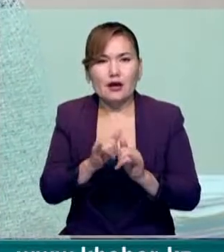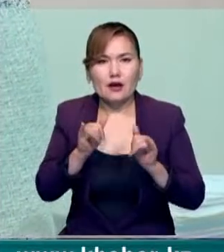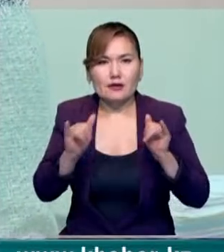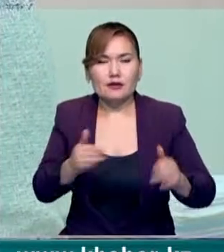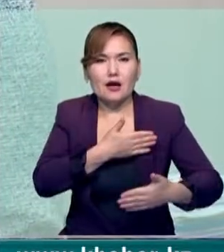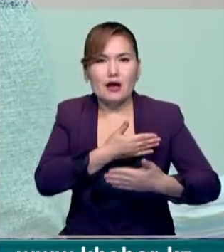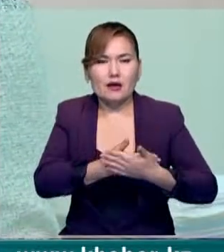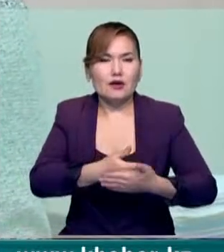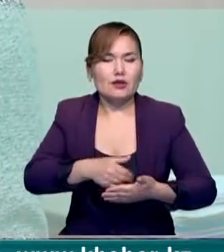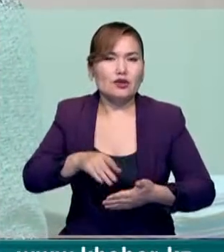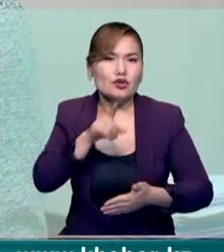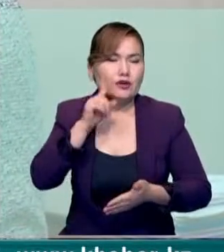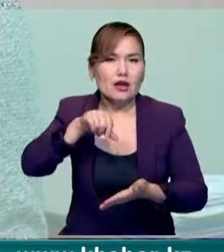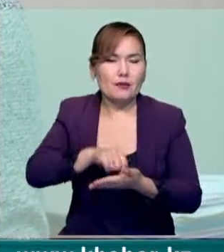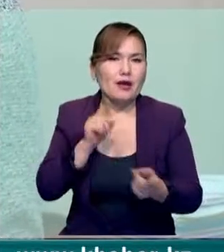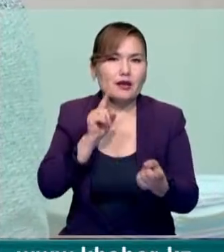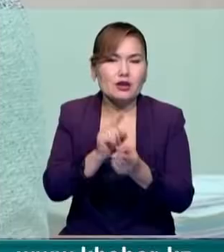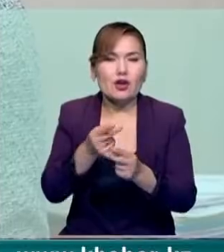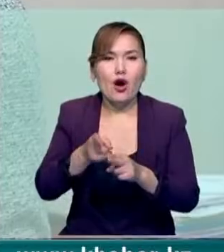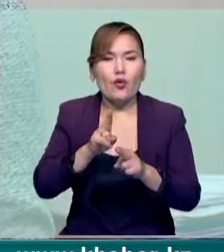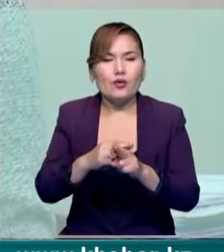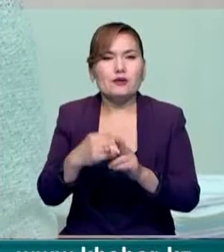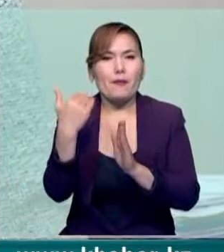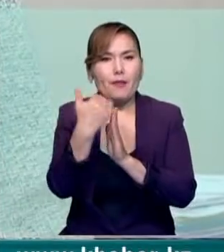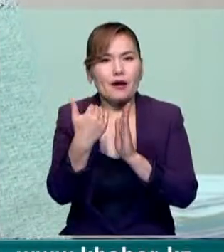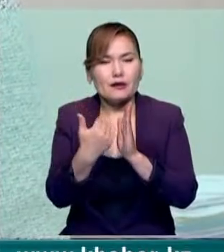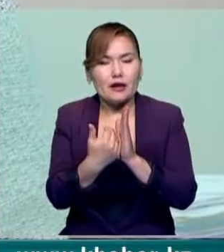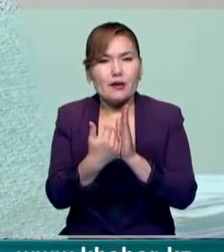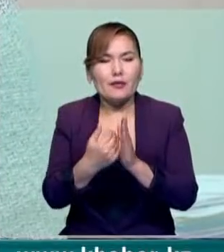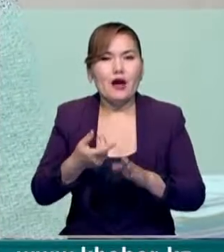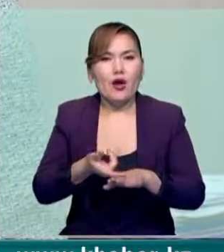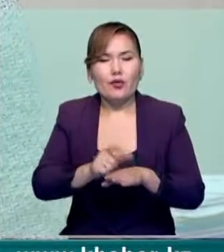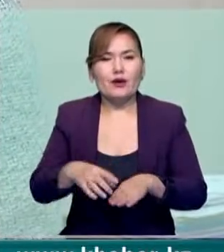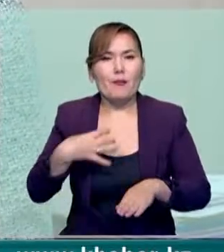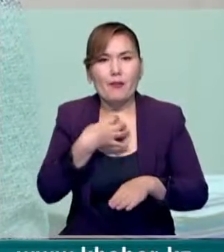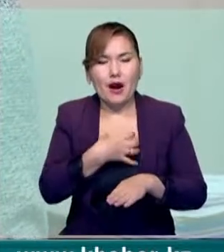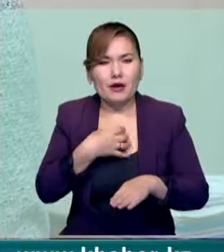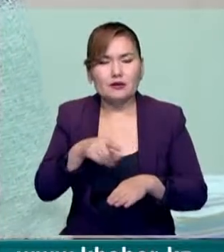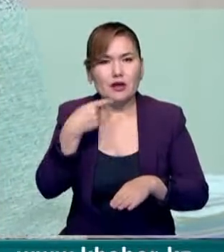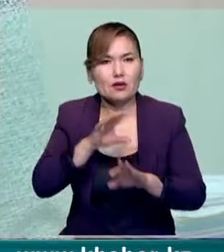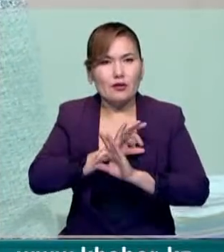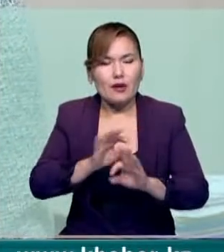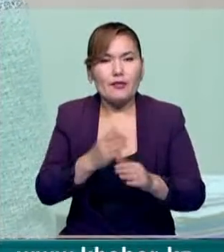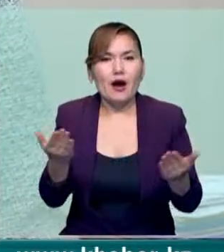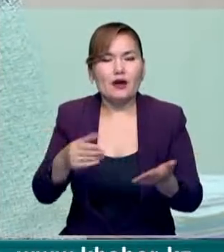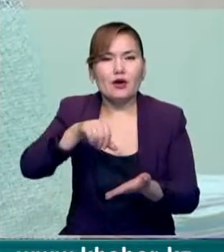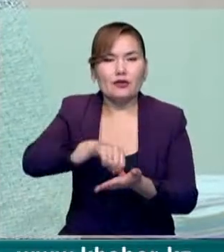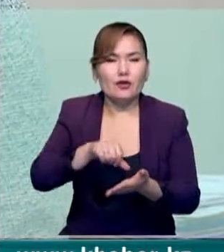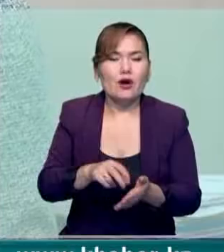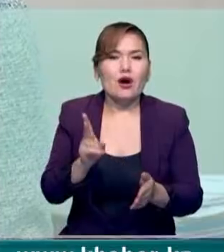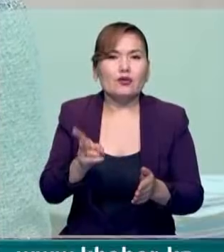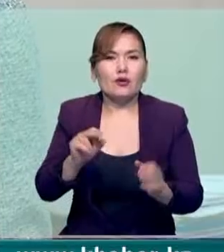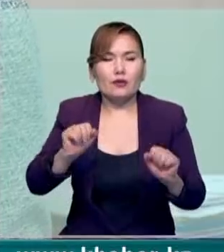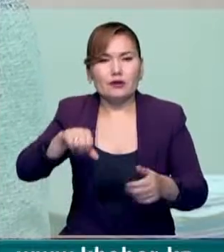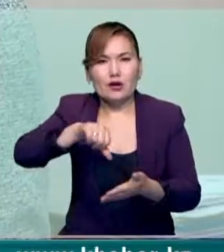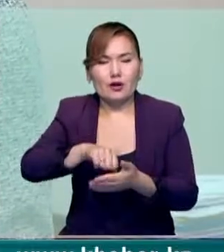жастармен кездесіп, сөйлесіп, осы бағдарламаның яғни маңызын түсіндіріп, қалай қатысуға болады, кімдер қатыса алады, соның